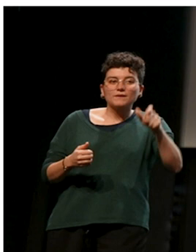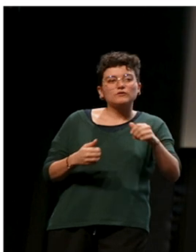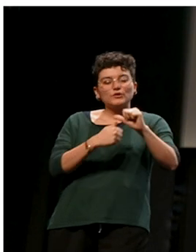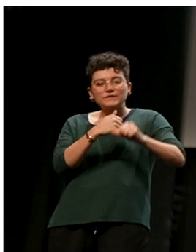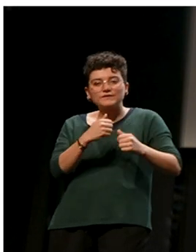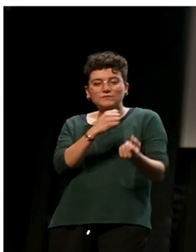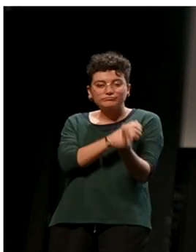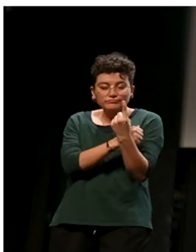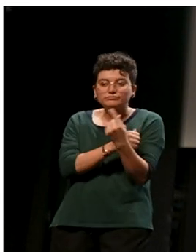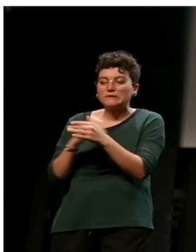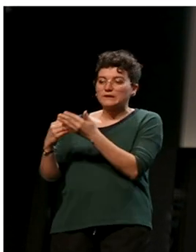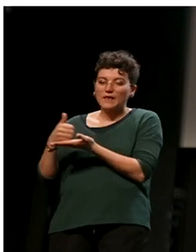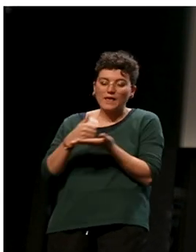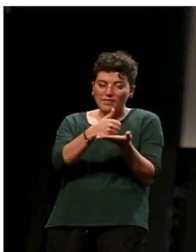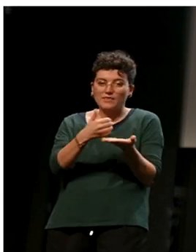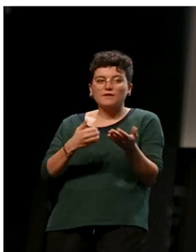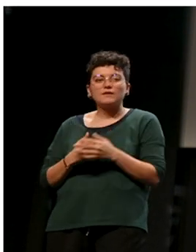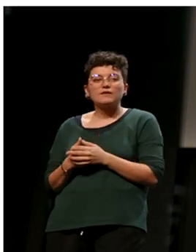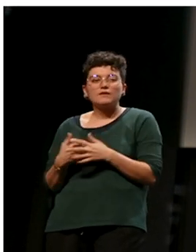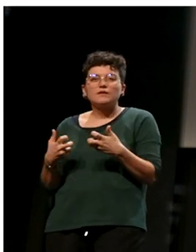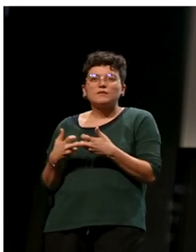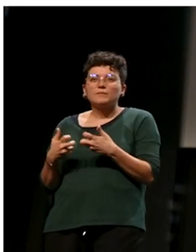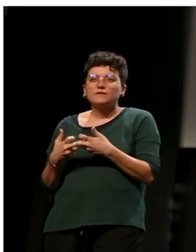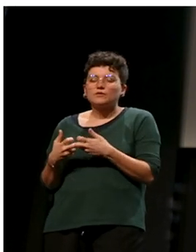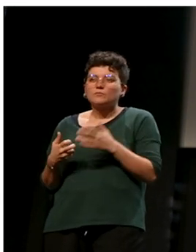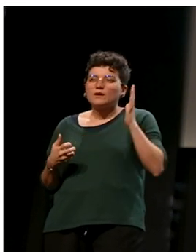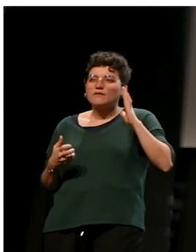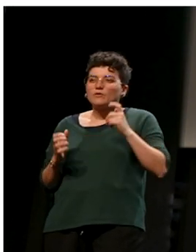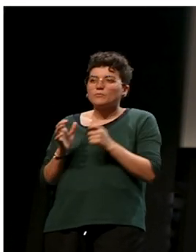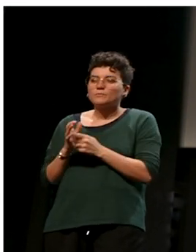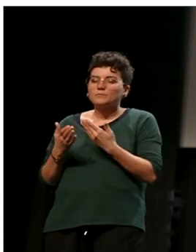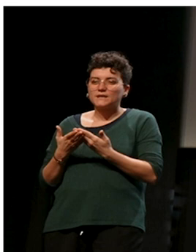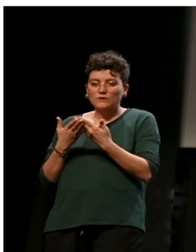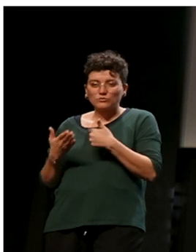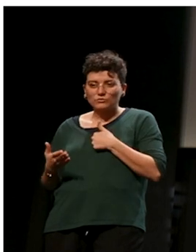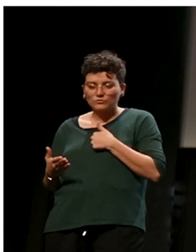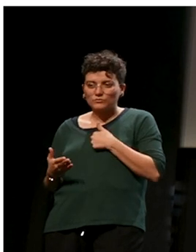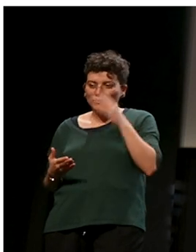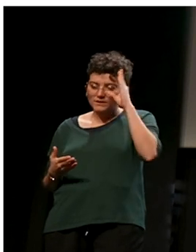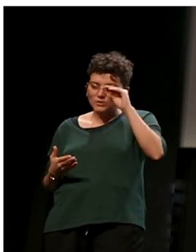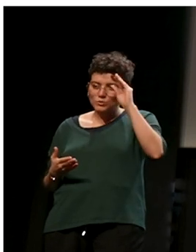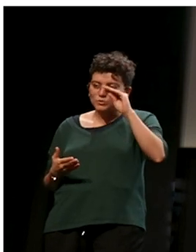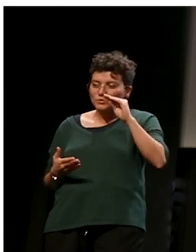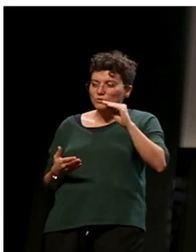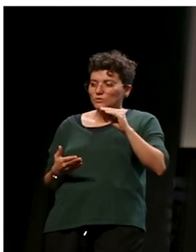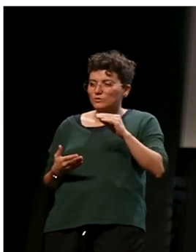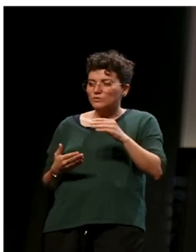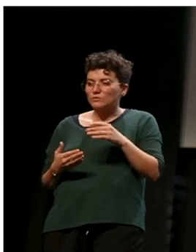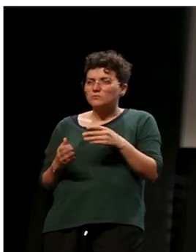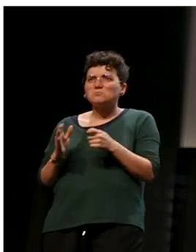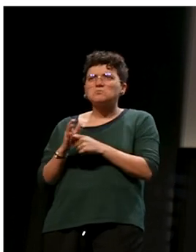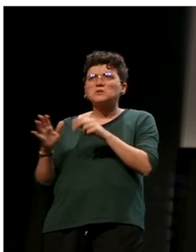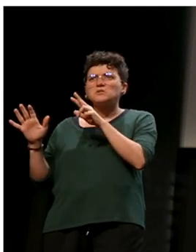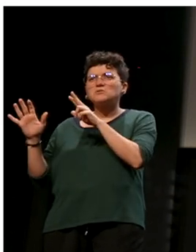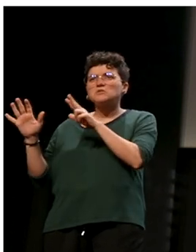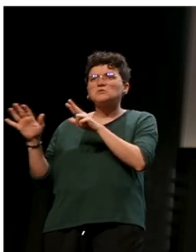bout de 3-4 ans, c'est exactement, moi, j'ai vu l'arrivée de la PAO, tu vois, j'étais étudiant aux arts déco en graphisme, en typographie, j'étais catastrophé dans les années 89-90, que c'est la